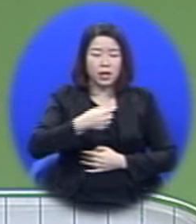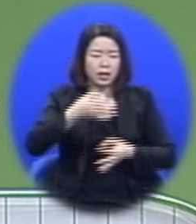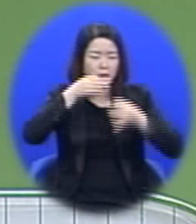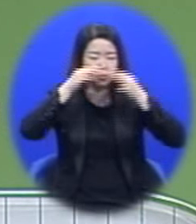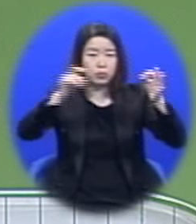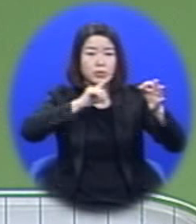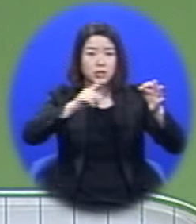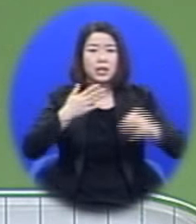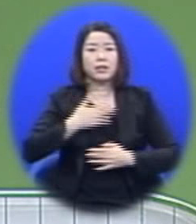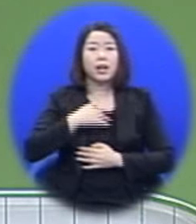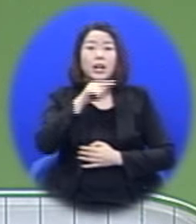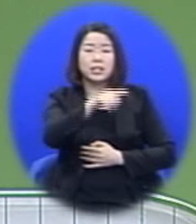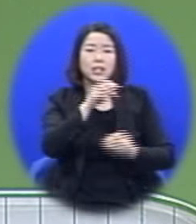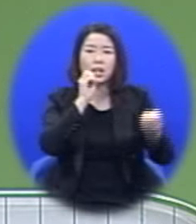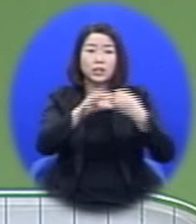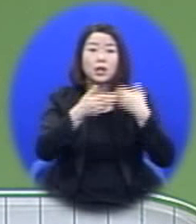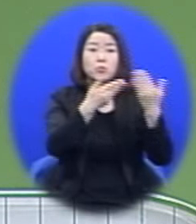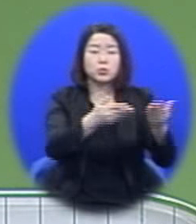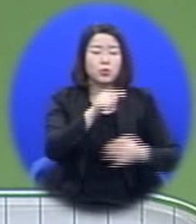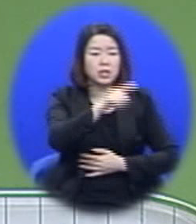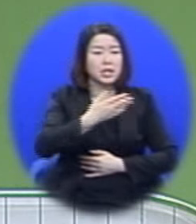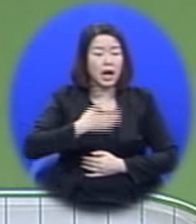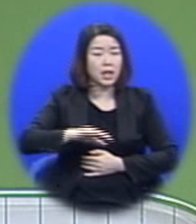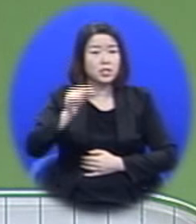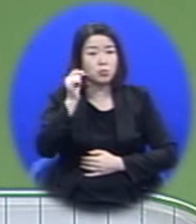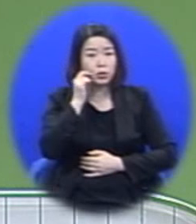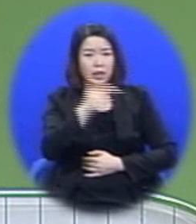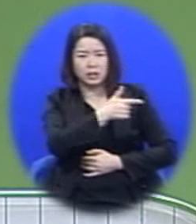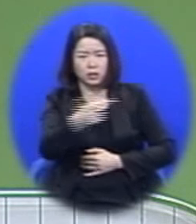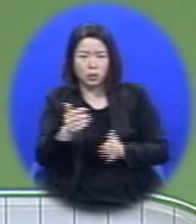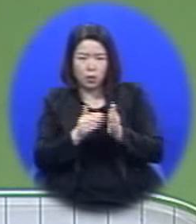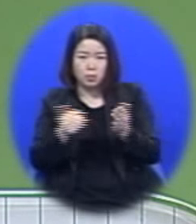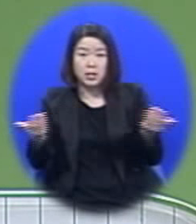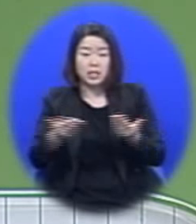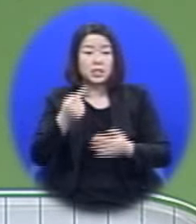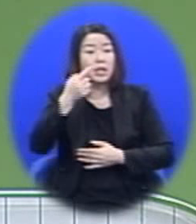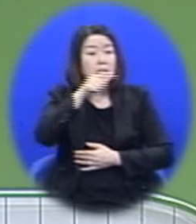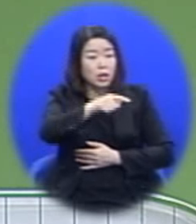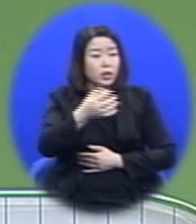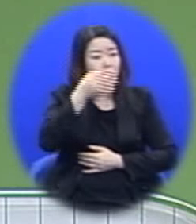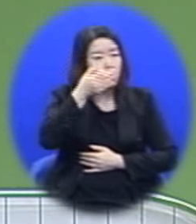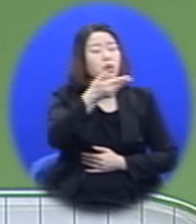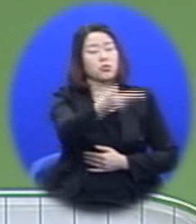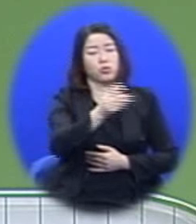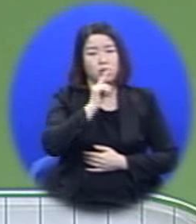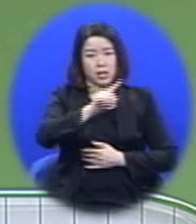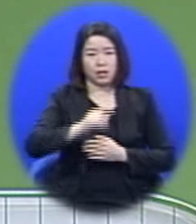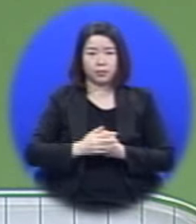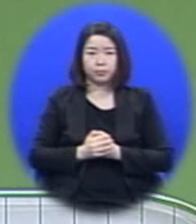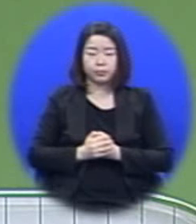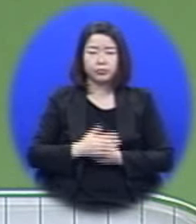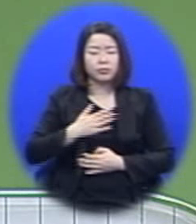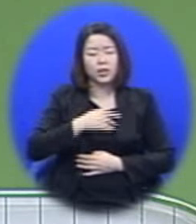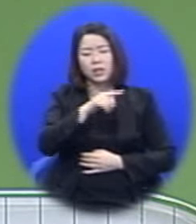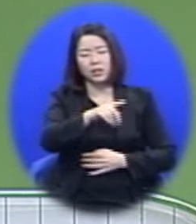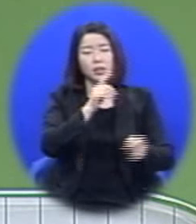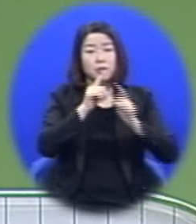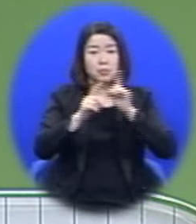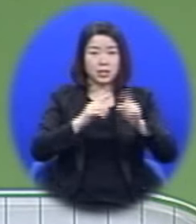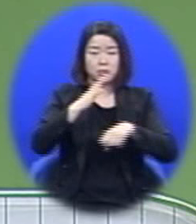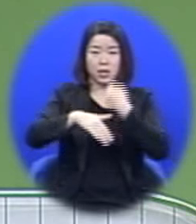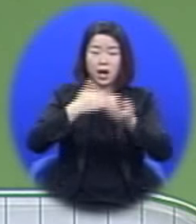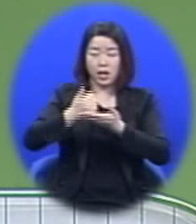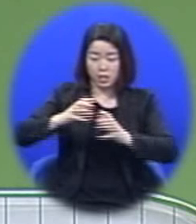내게 응답하겠고 내가 알지 못하는 크고 은밀한 일을 내게 보이리라. 저는 이 말씀이